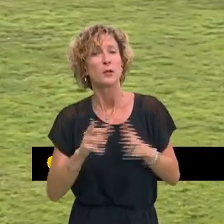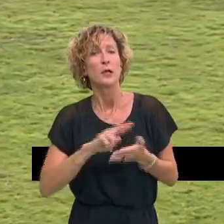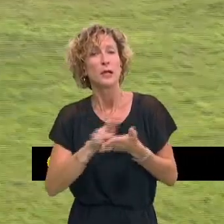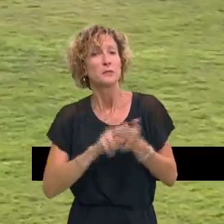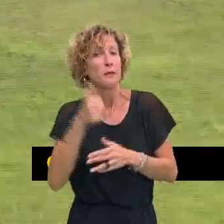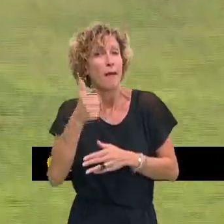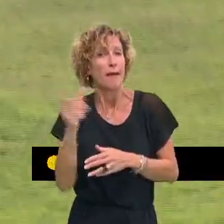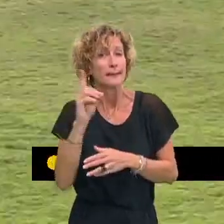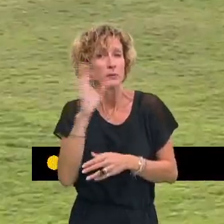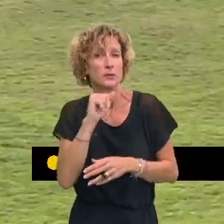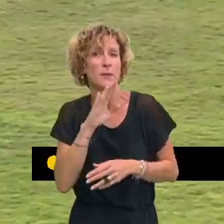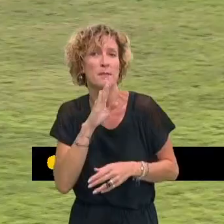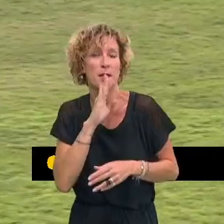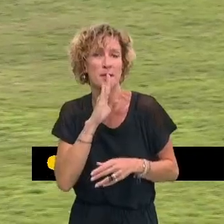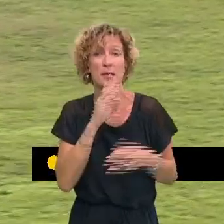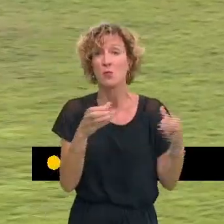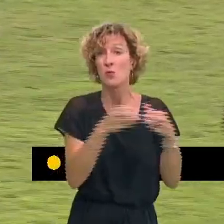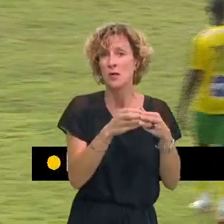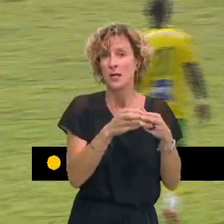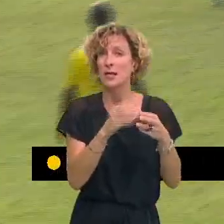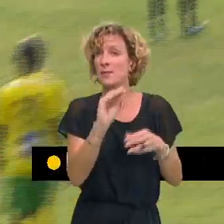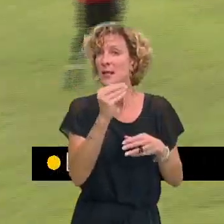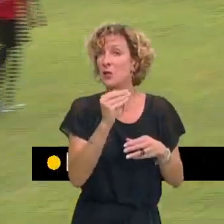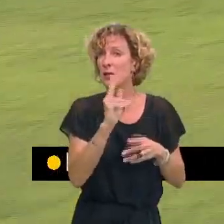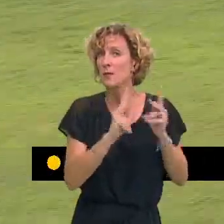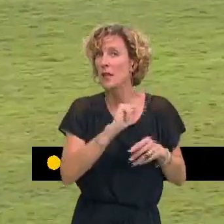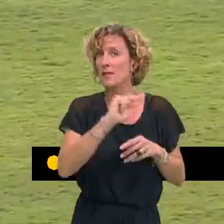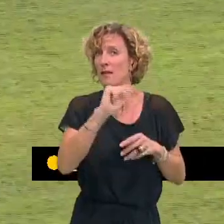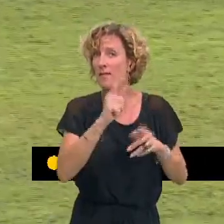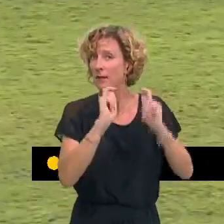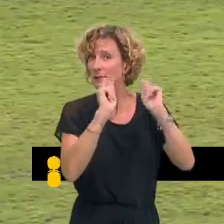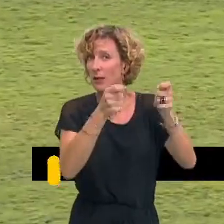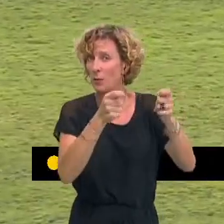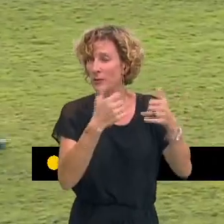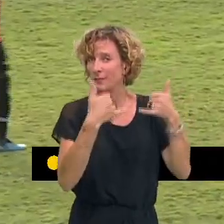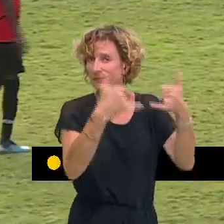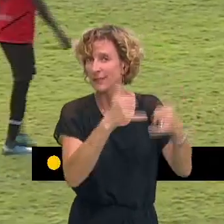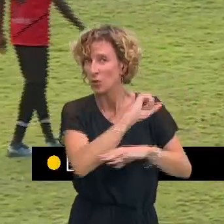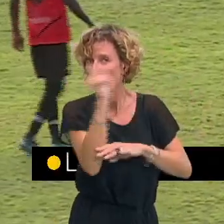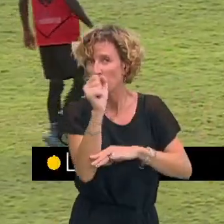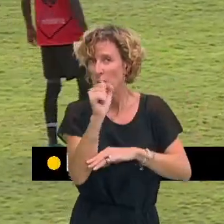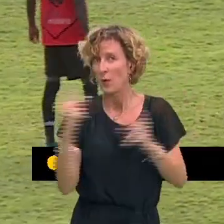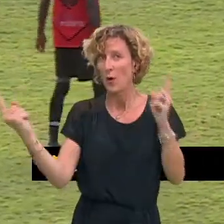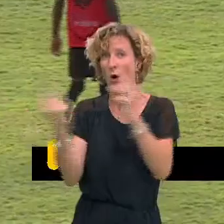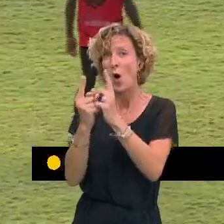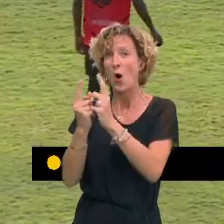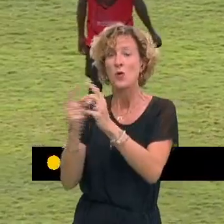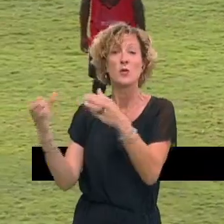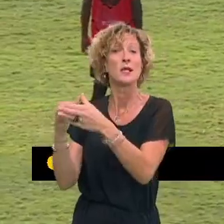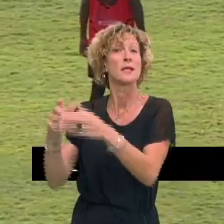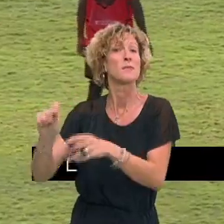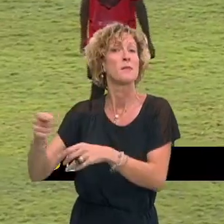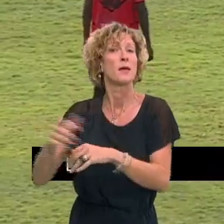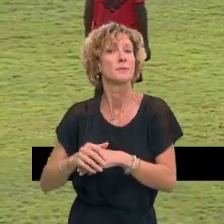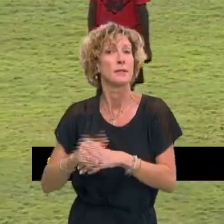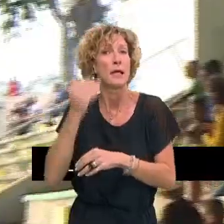après-midi avec l'occasion pour le Saint-Denis FC d'être sacré champion de la Réunion bien avant l'heure. Il reçoit son dauphin, la Saint-Piroise.